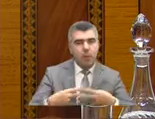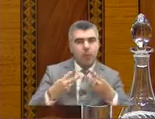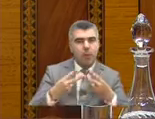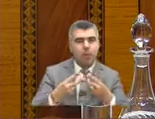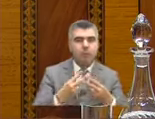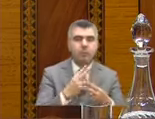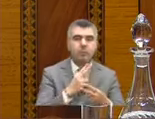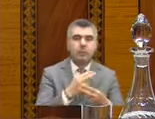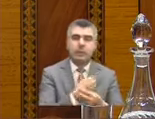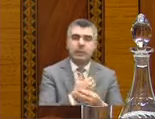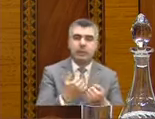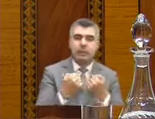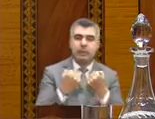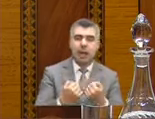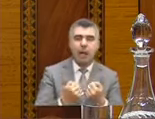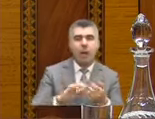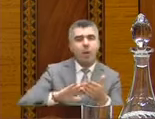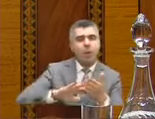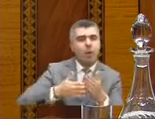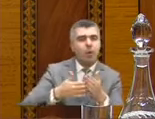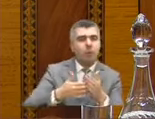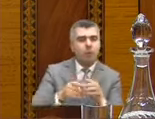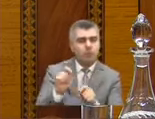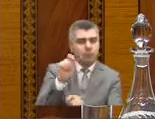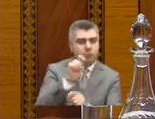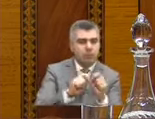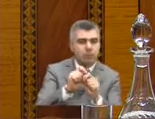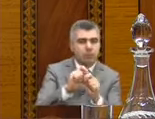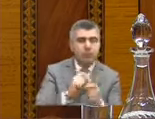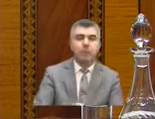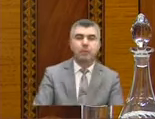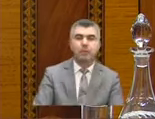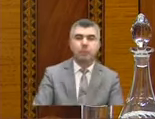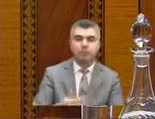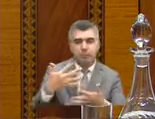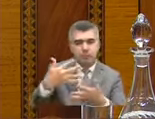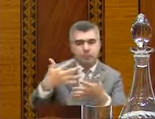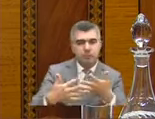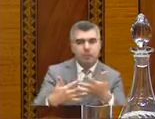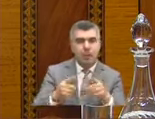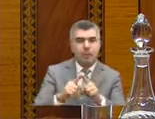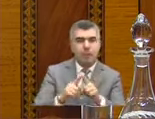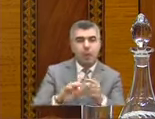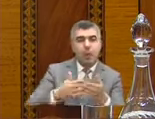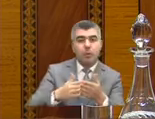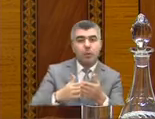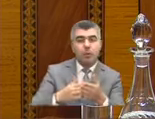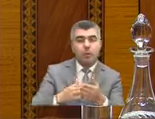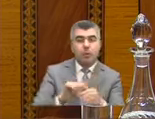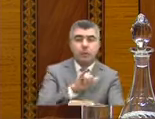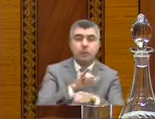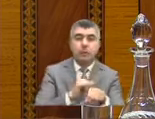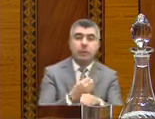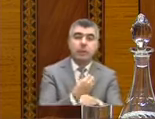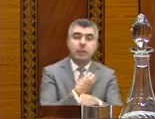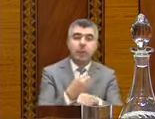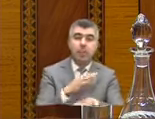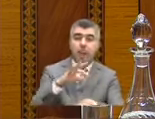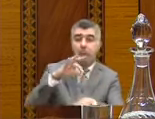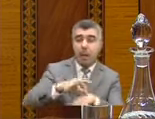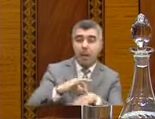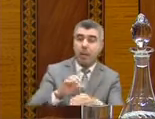الصحية الوطنية بمختلف مكوناتها، وذلك للإنجاح تعميم التأمين الإجباري الأساسي عن